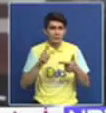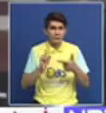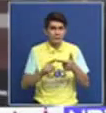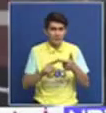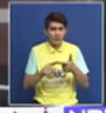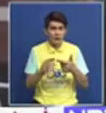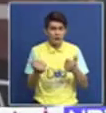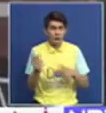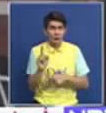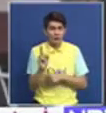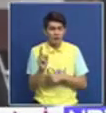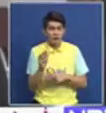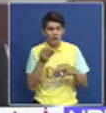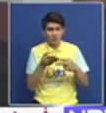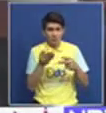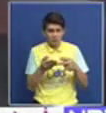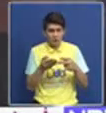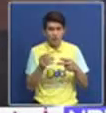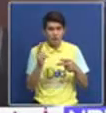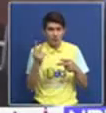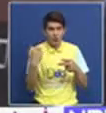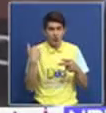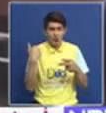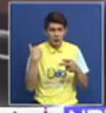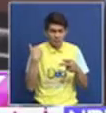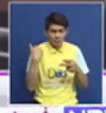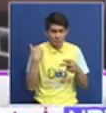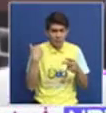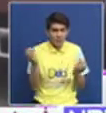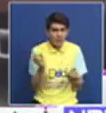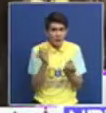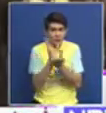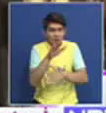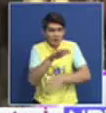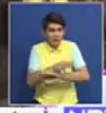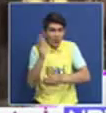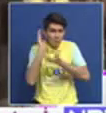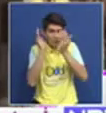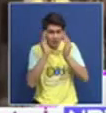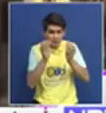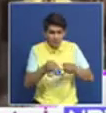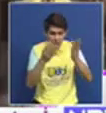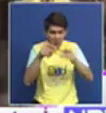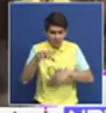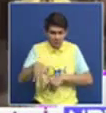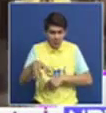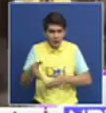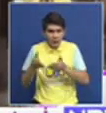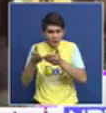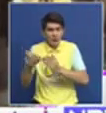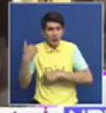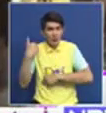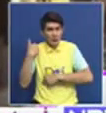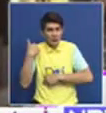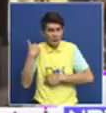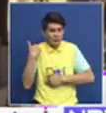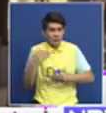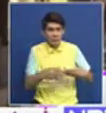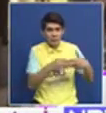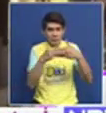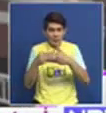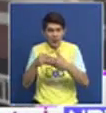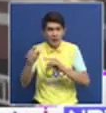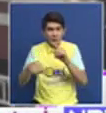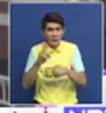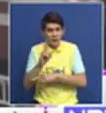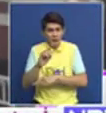ลียูซุฟู2ผู้ต้องหาร่วมกันลอบวางระเบิดแยกราชประสงค์และท่าเรือสาทรมาที่ศาลทหารกรมพระธรรมนูญ